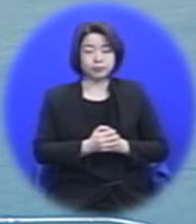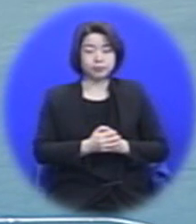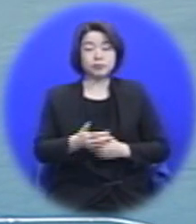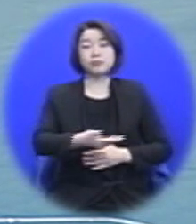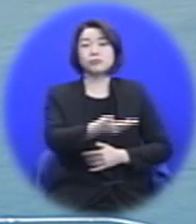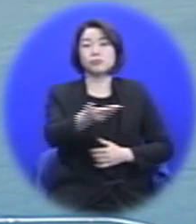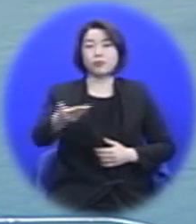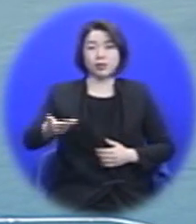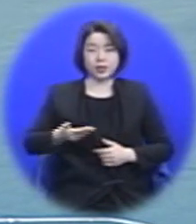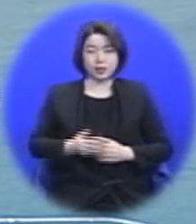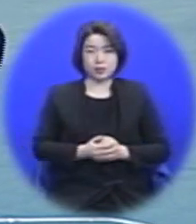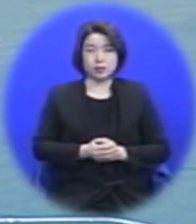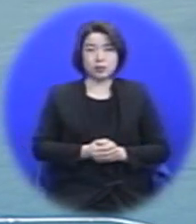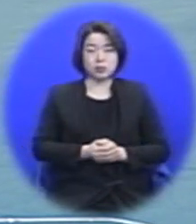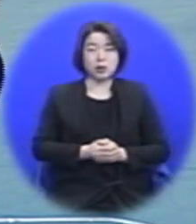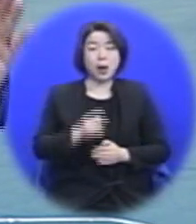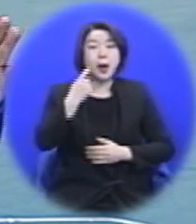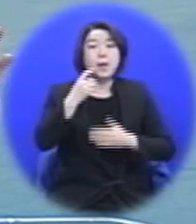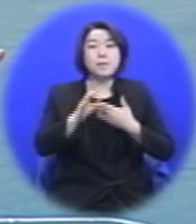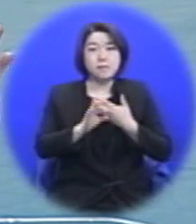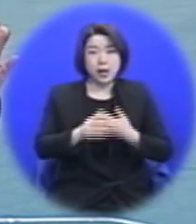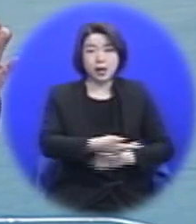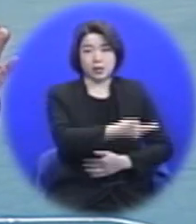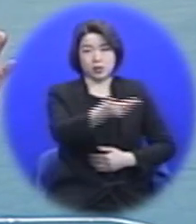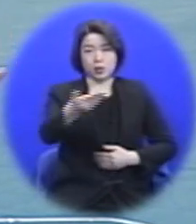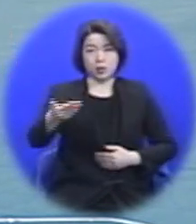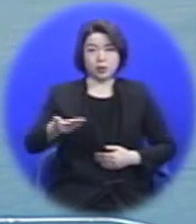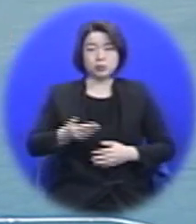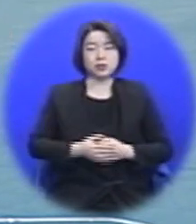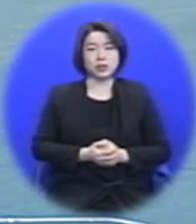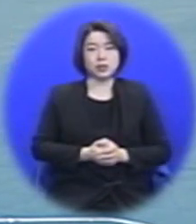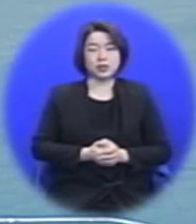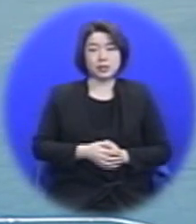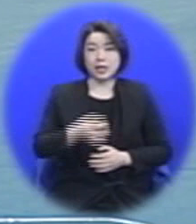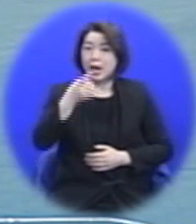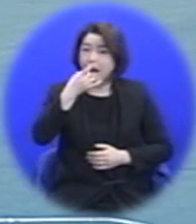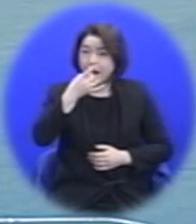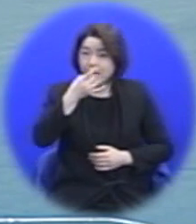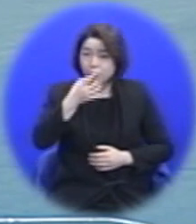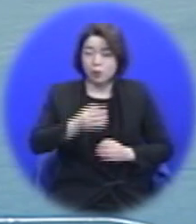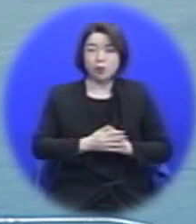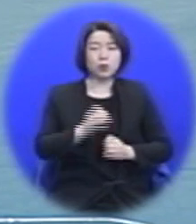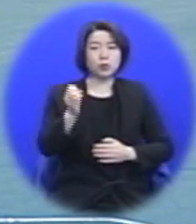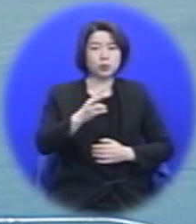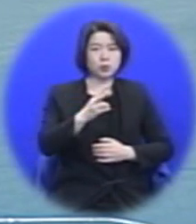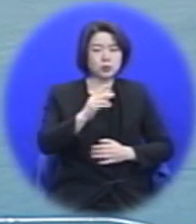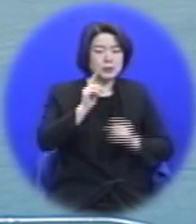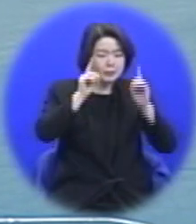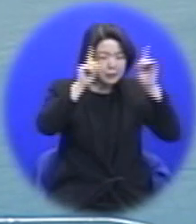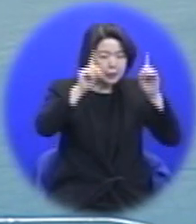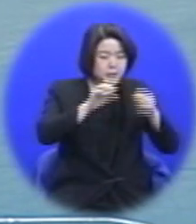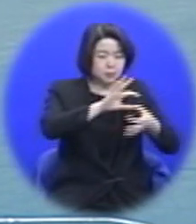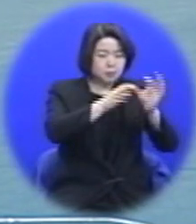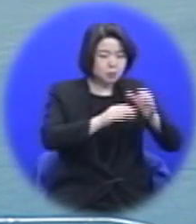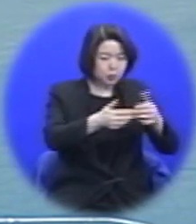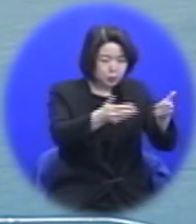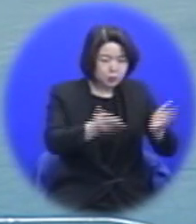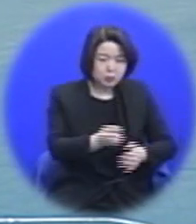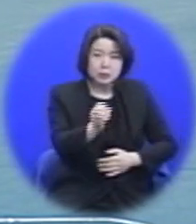여러분, 만약에 여러분들이 알곡이냐 또는 진노의 포도주 틀에